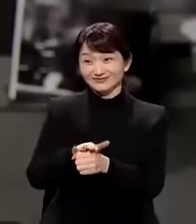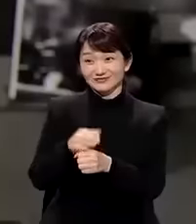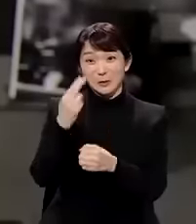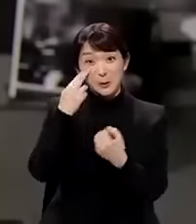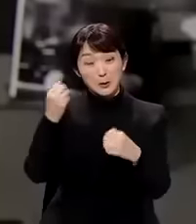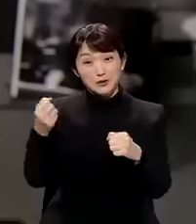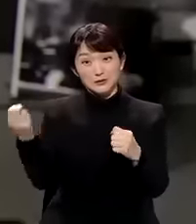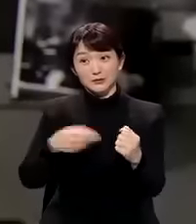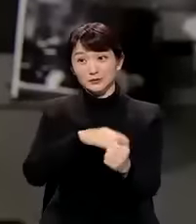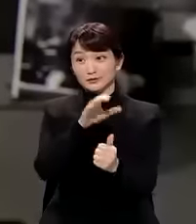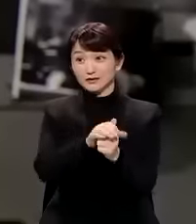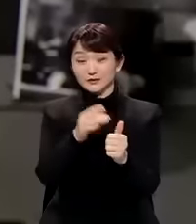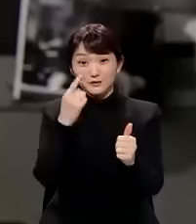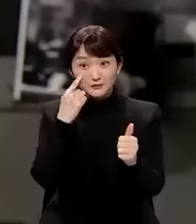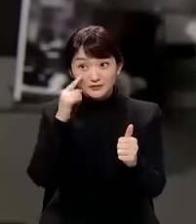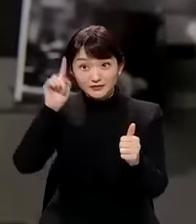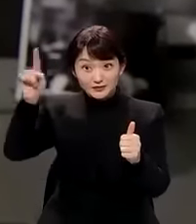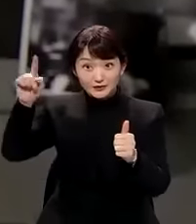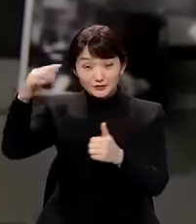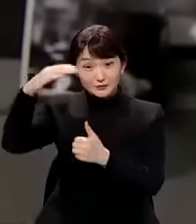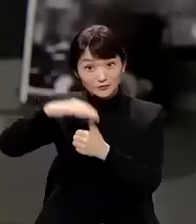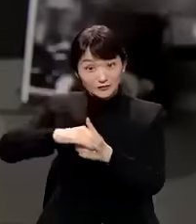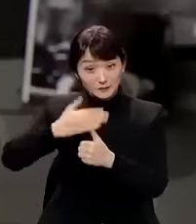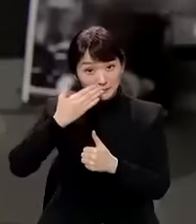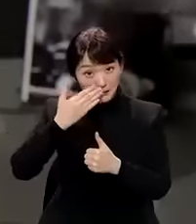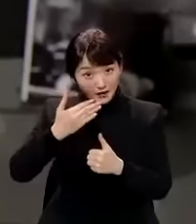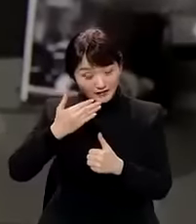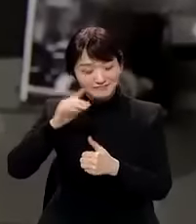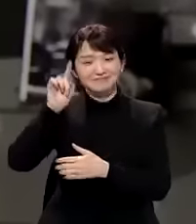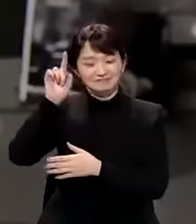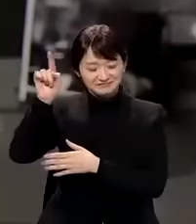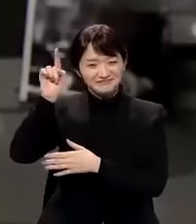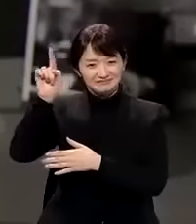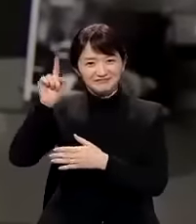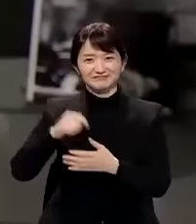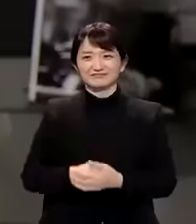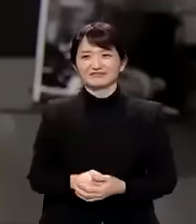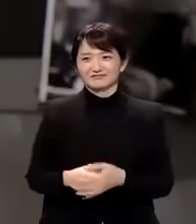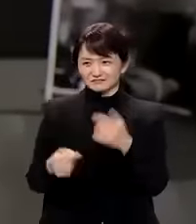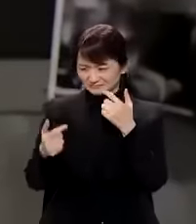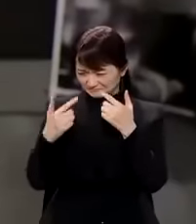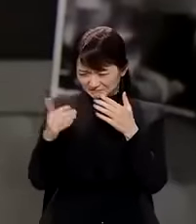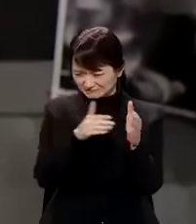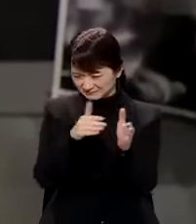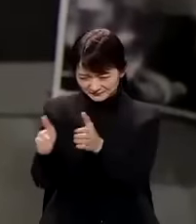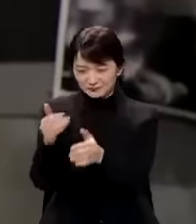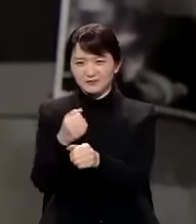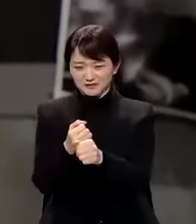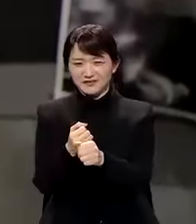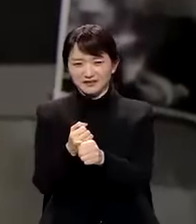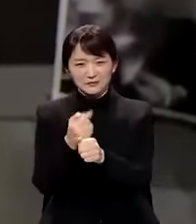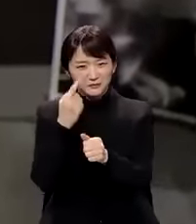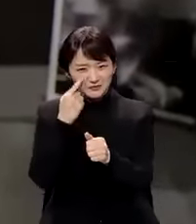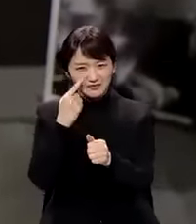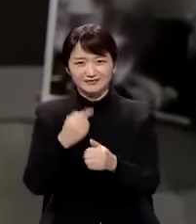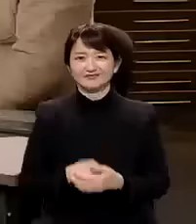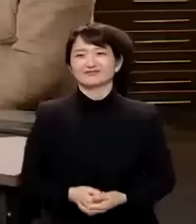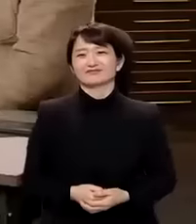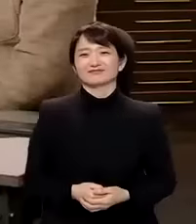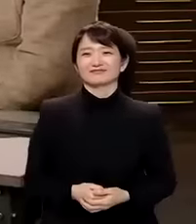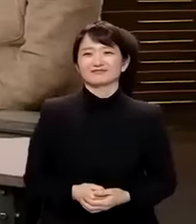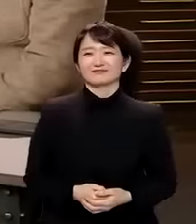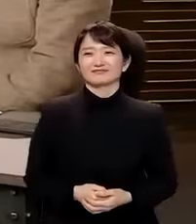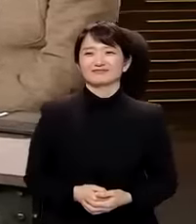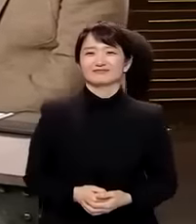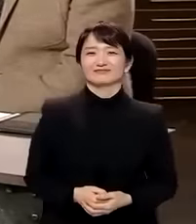뭐라도 하겠 내일도 하시겠습니까 항상 하겠습니다 야 좋습니다 내일도 아주 제대로 되고 준비하겠습니다네어야 좋다